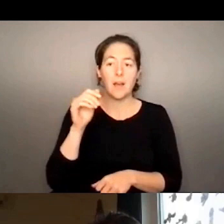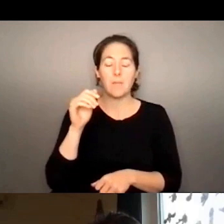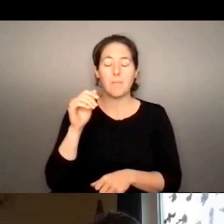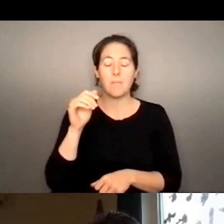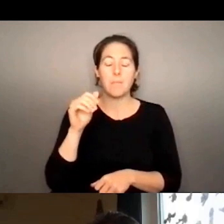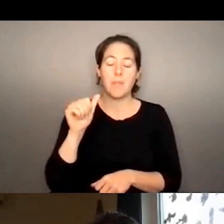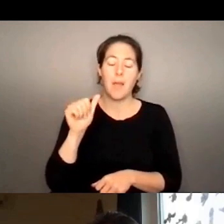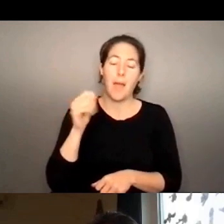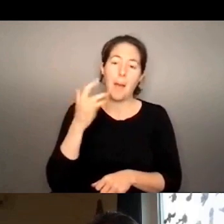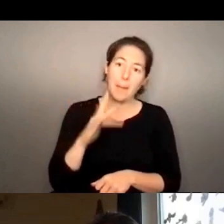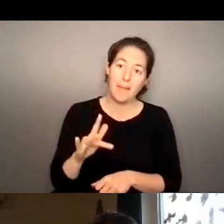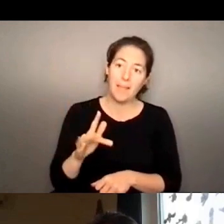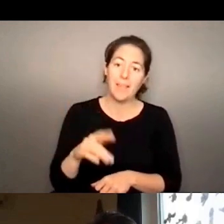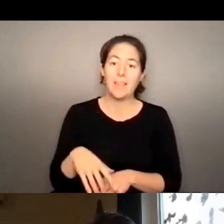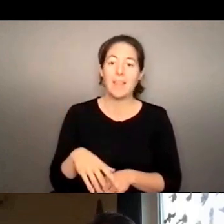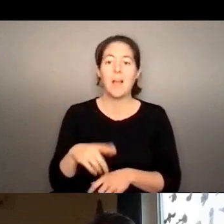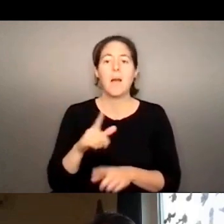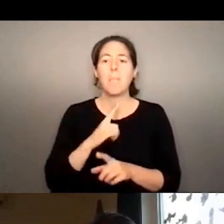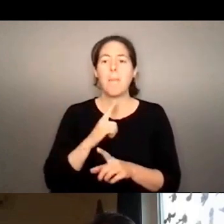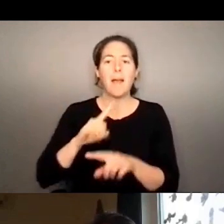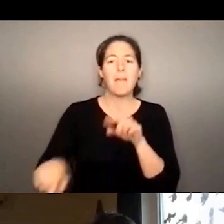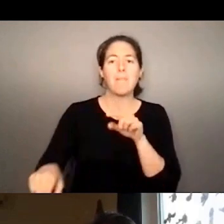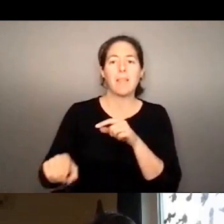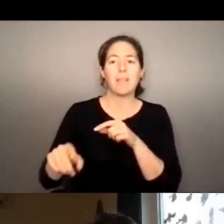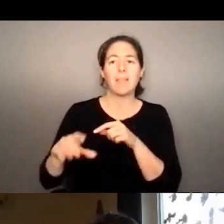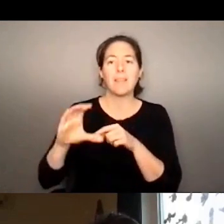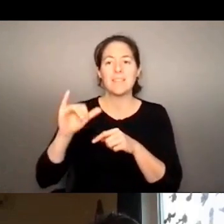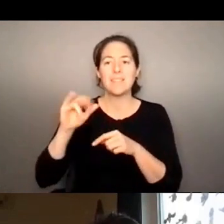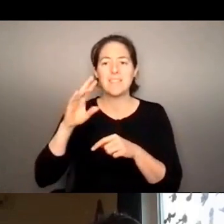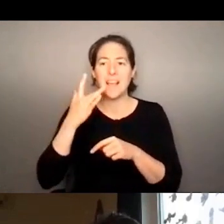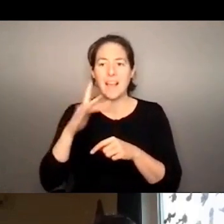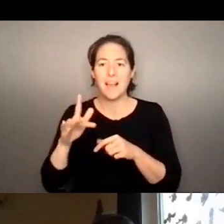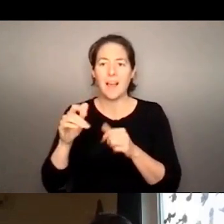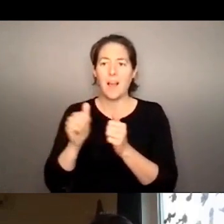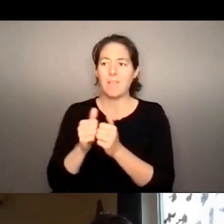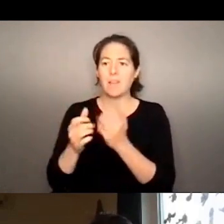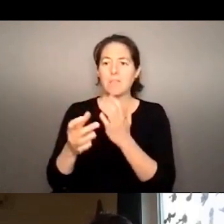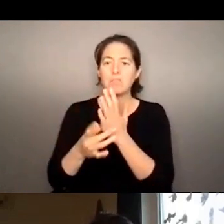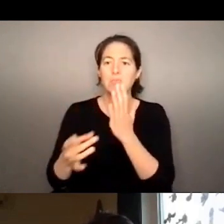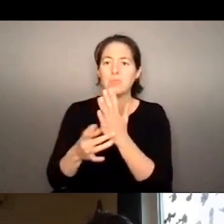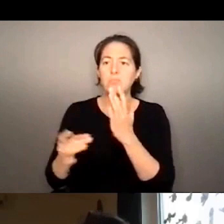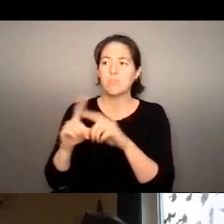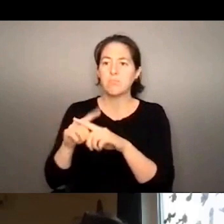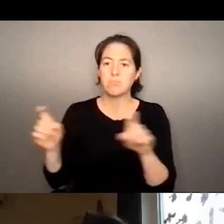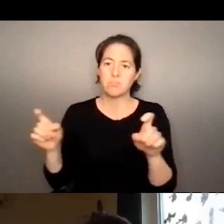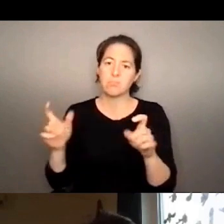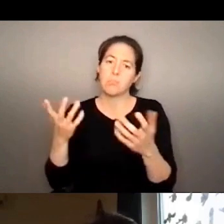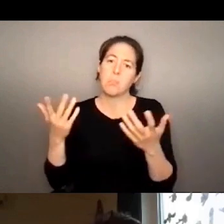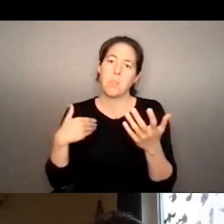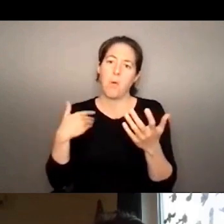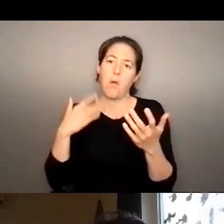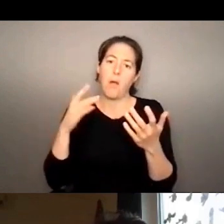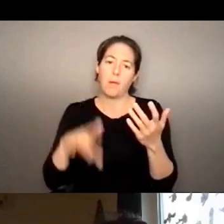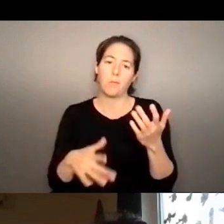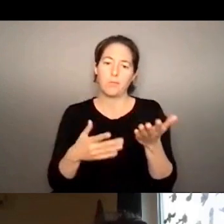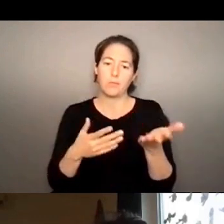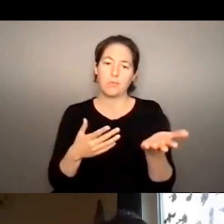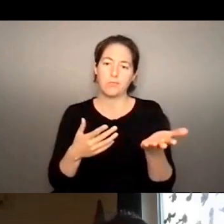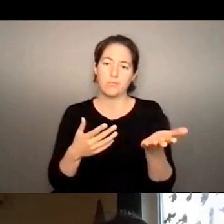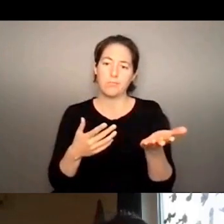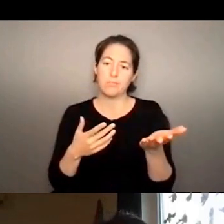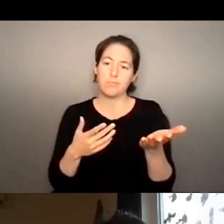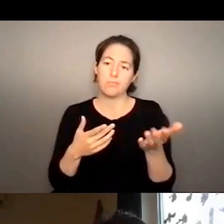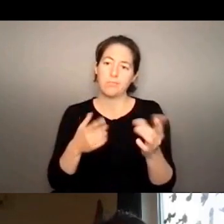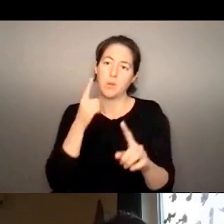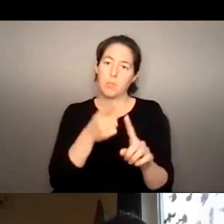simplement d'éviter les cires à base de produits pétrochimiques parce qu'on fait une activité là, à